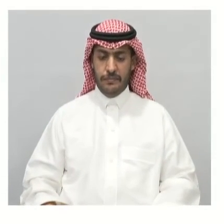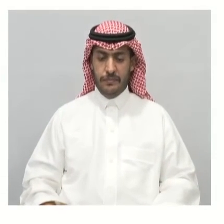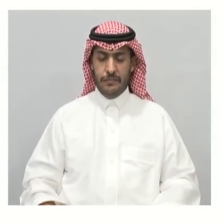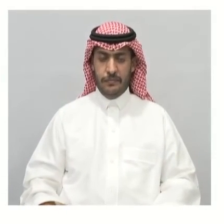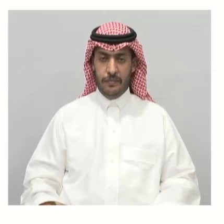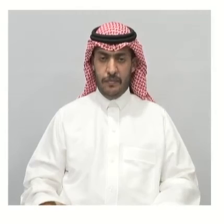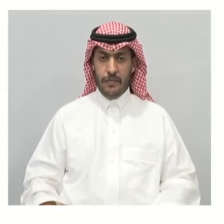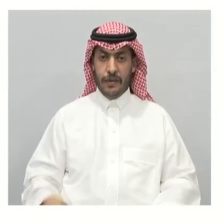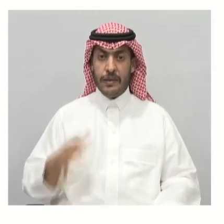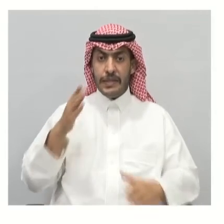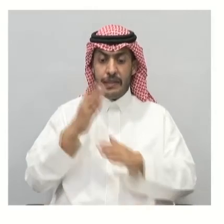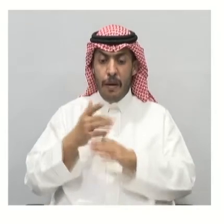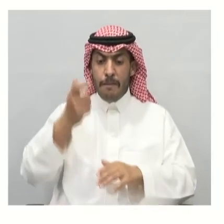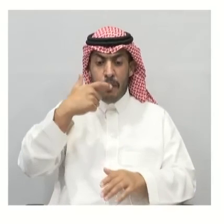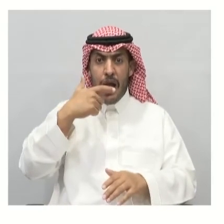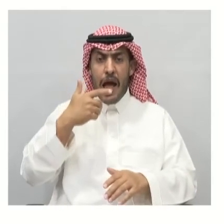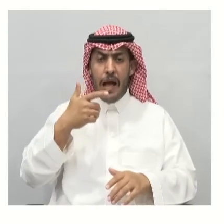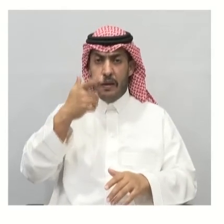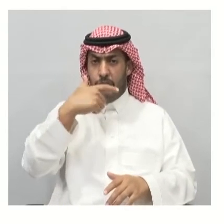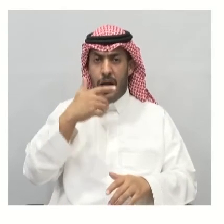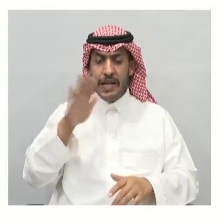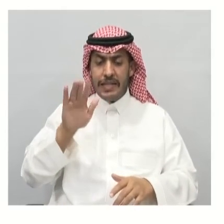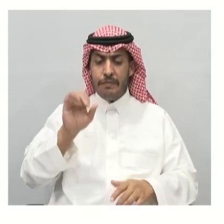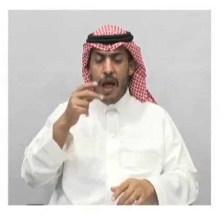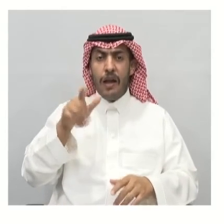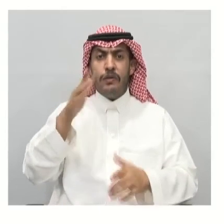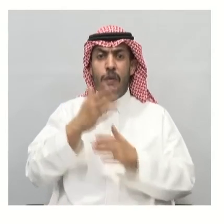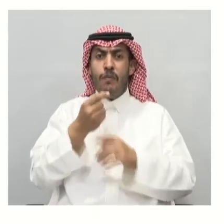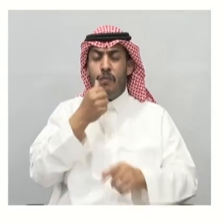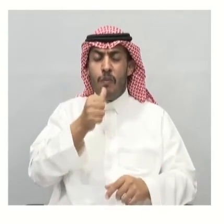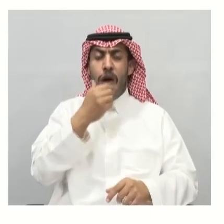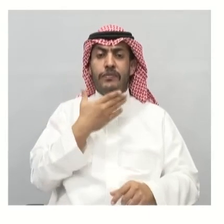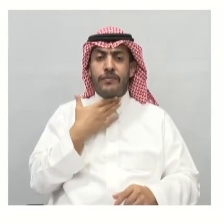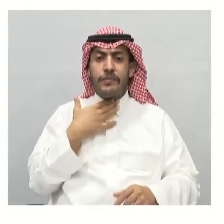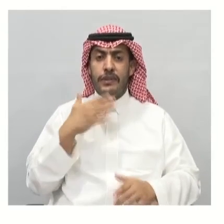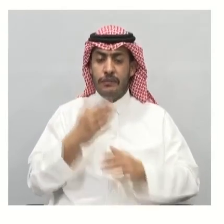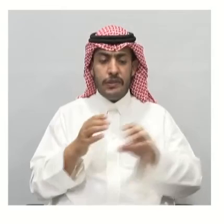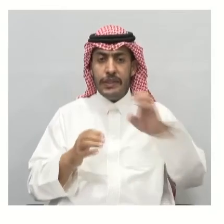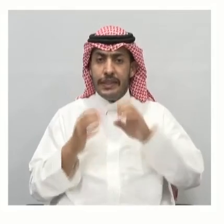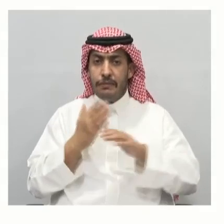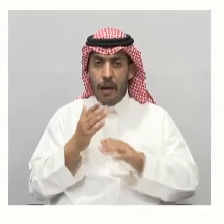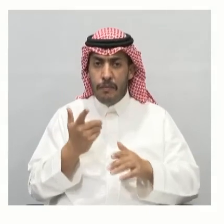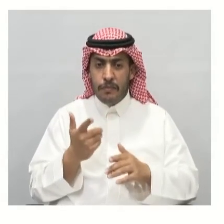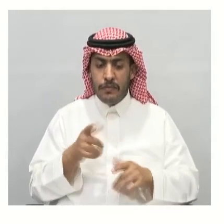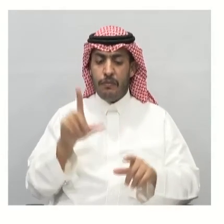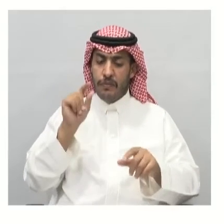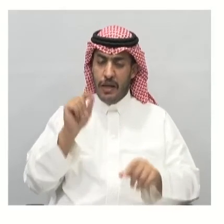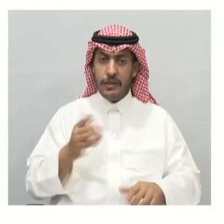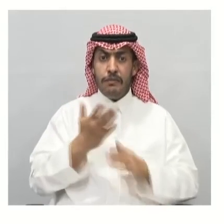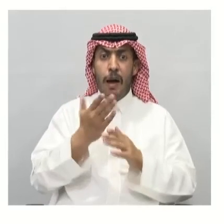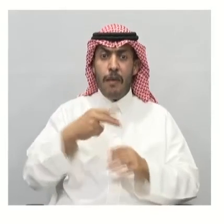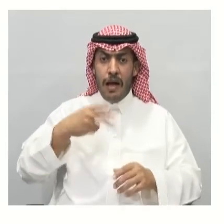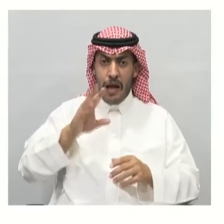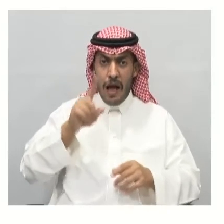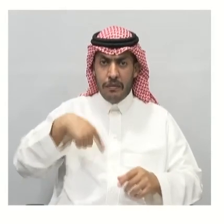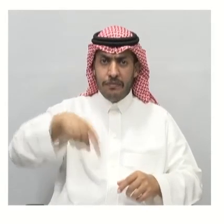اذا السبب بكاء اسماعيل من شده العطش النتيجه احسنتم طلابي وطالبات هرولت